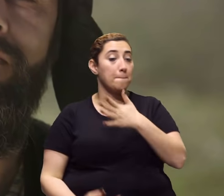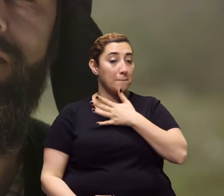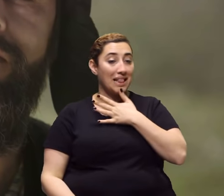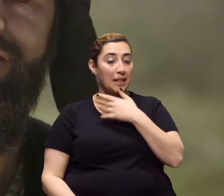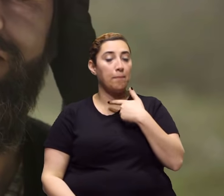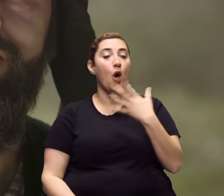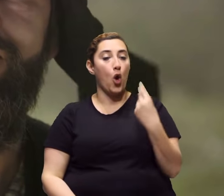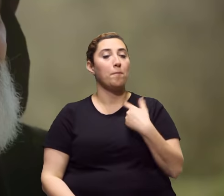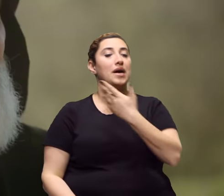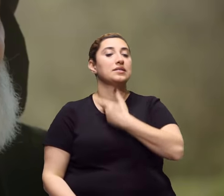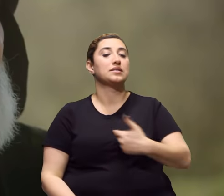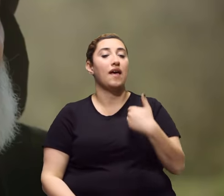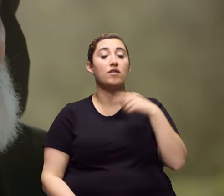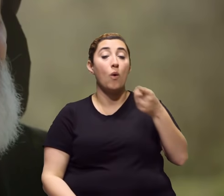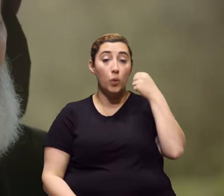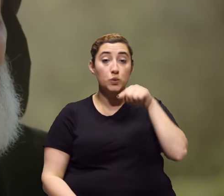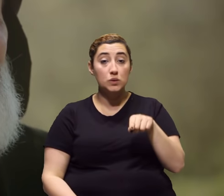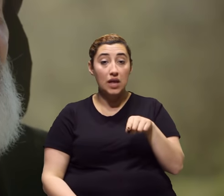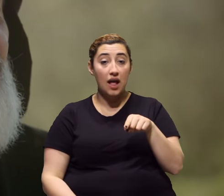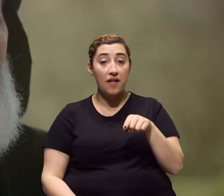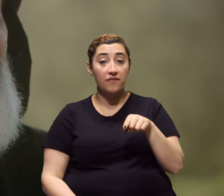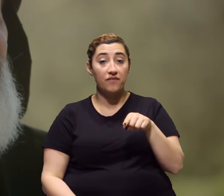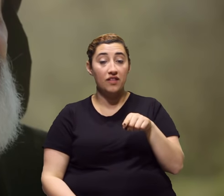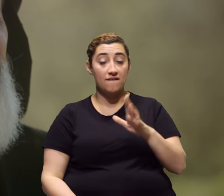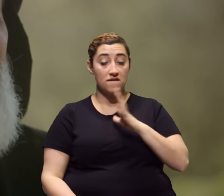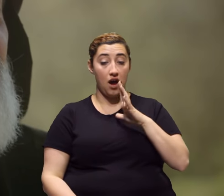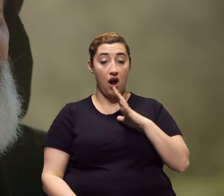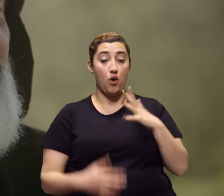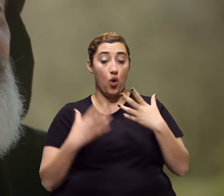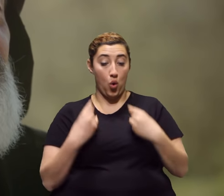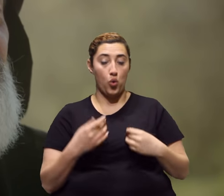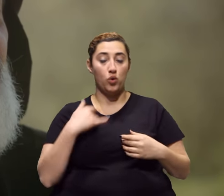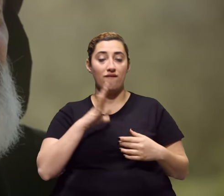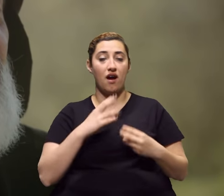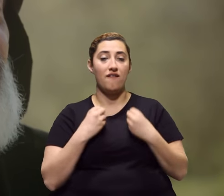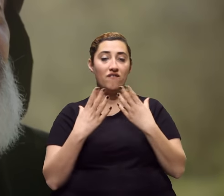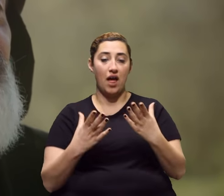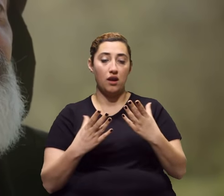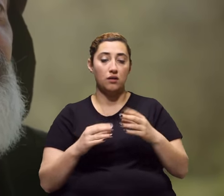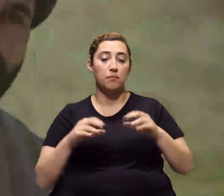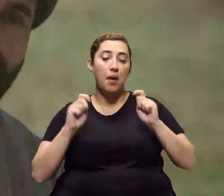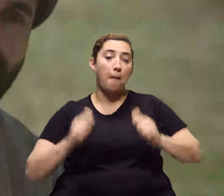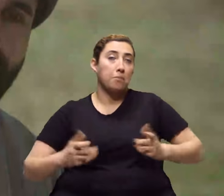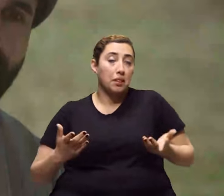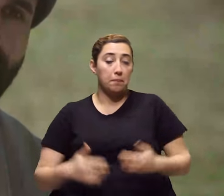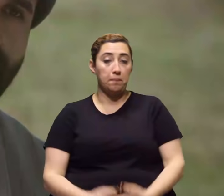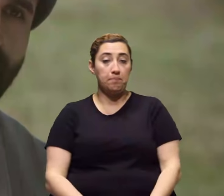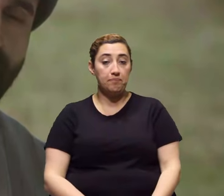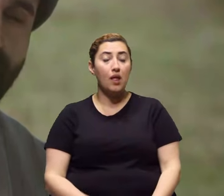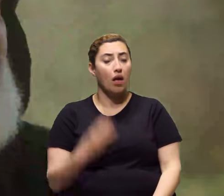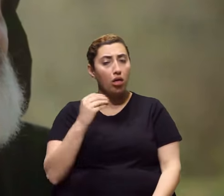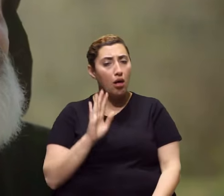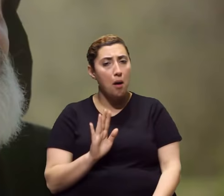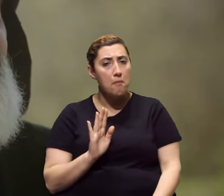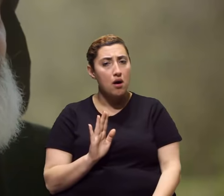Bilinmeyi sevdim. O sebepten varlığı var ettim, yarattım. İyi